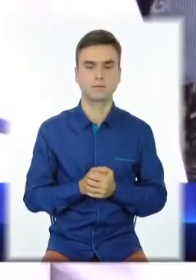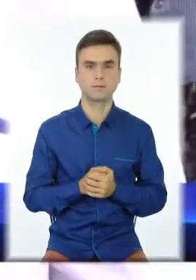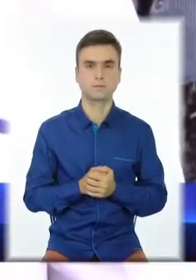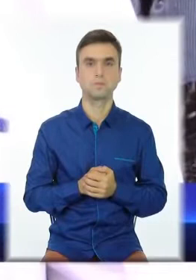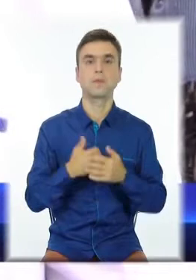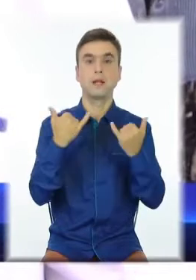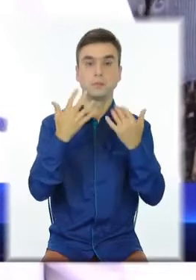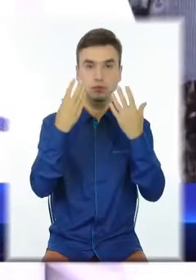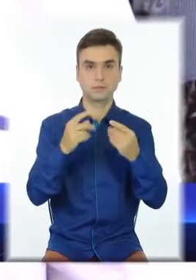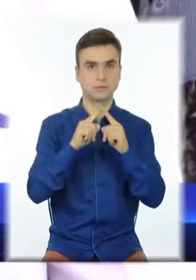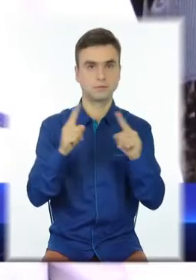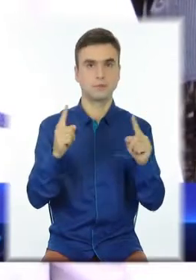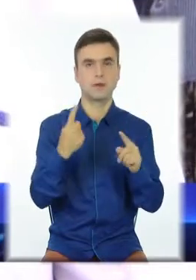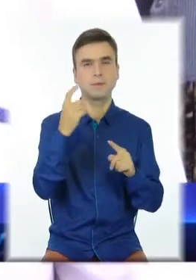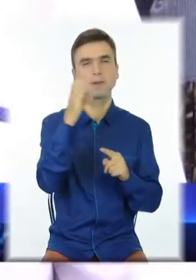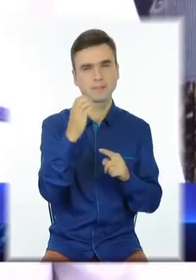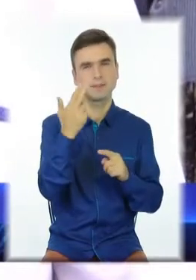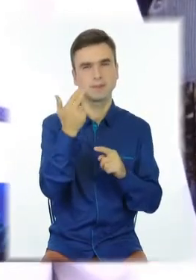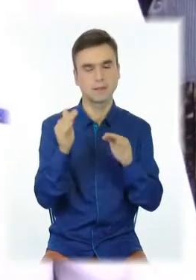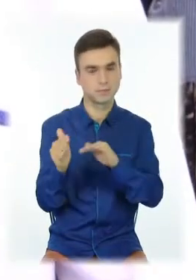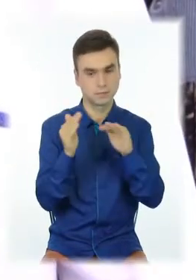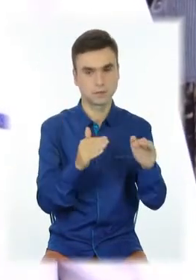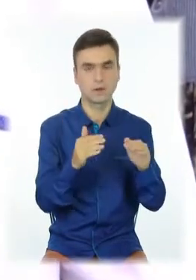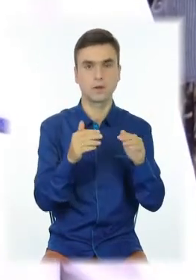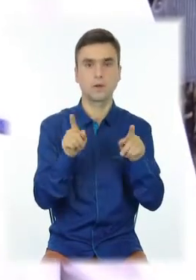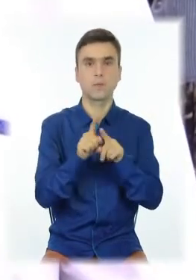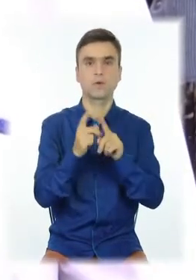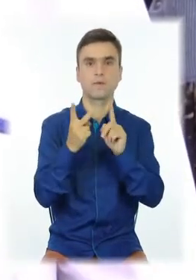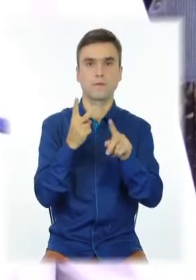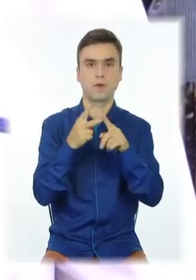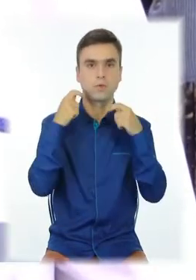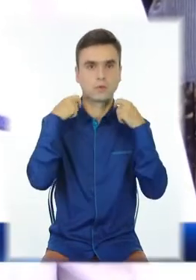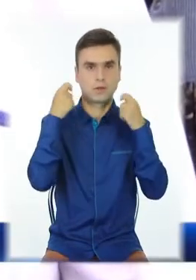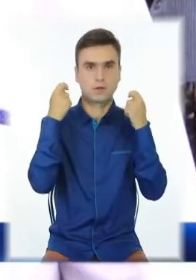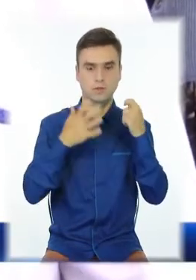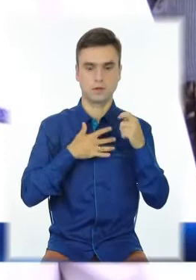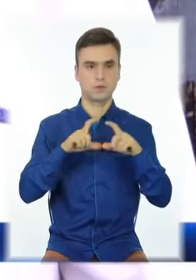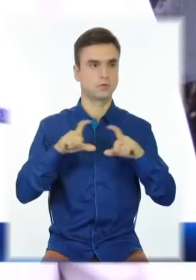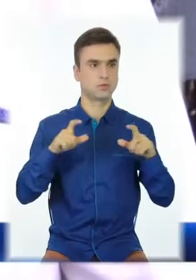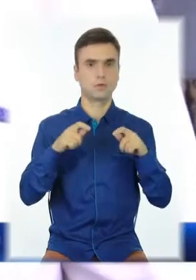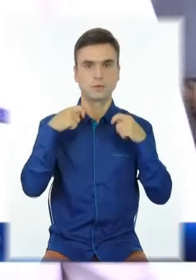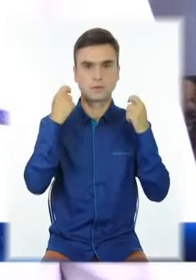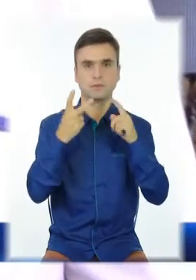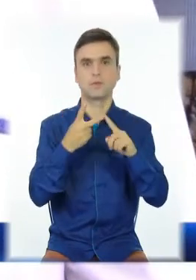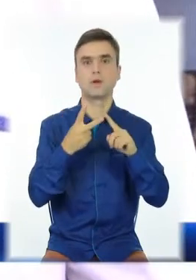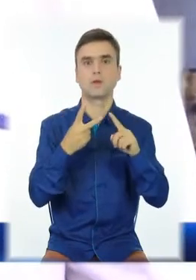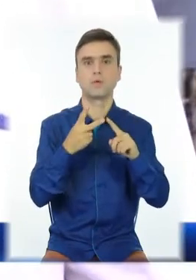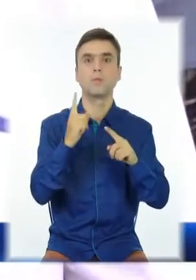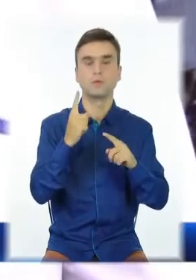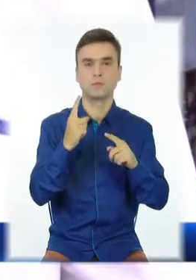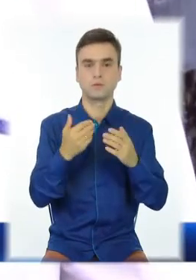1 вересня, як початок нового навчального року. Ми святкуємо другий день народження нашої школи. Тому що ми